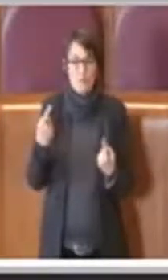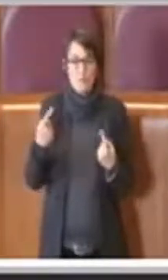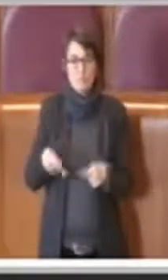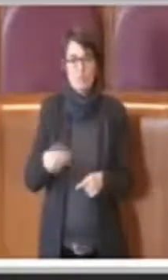Grazie.